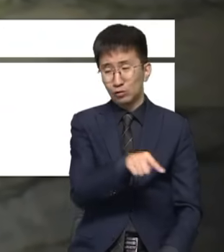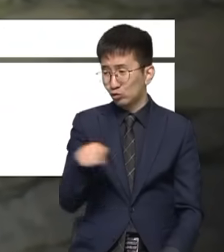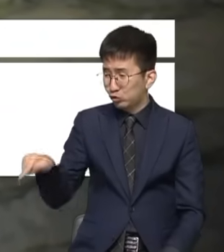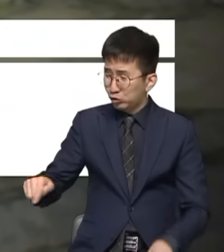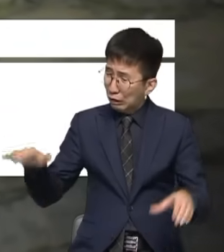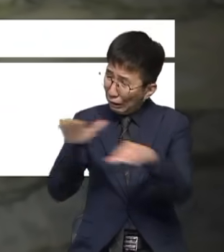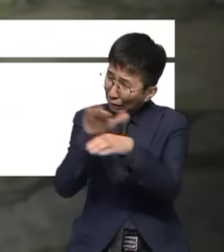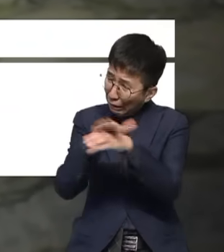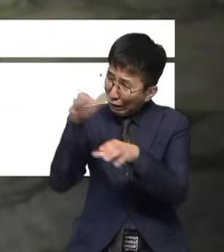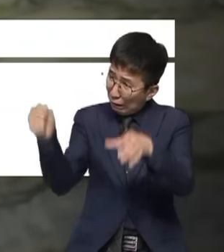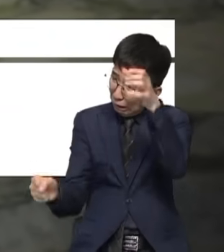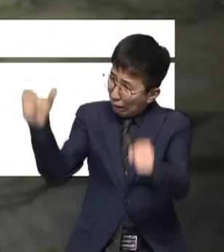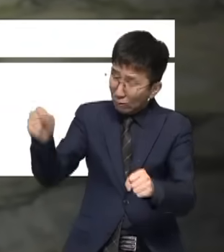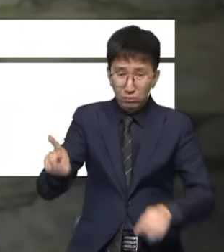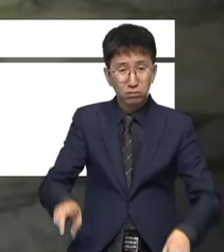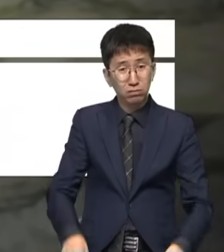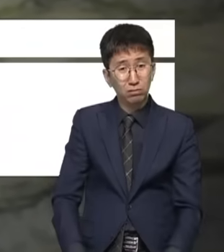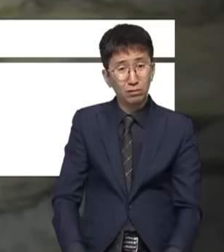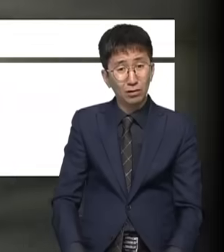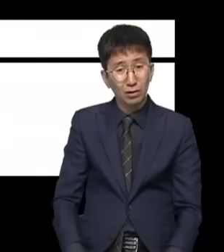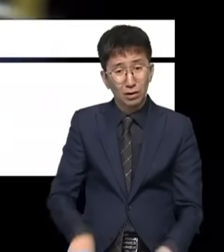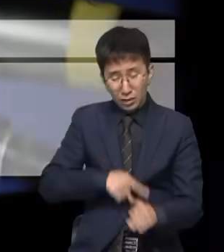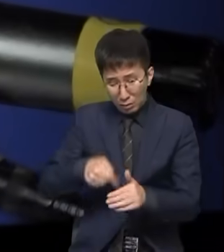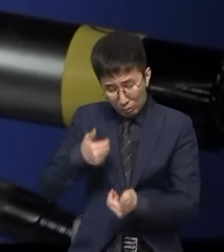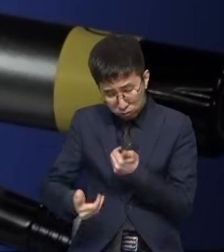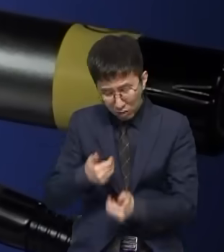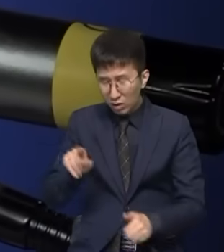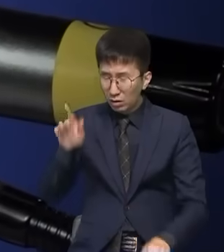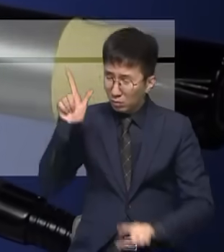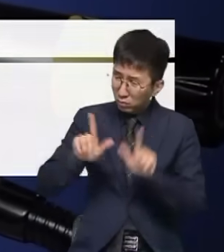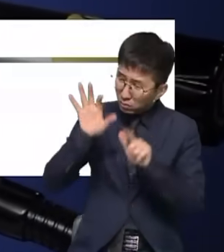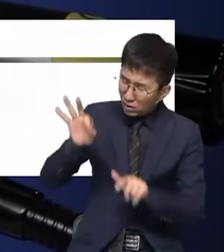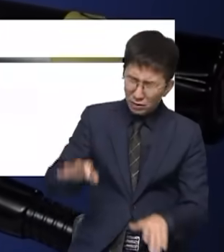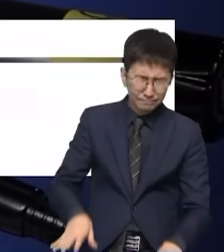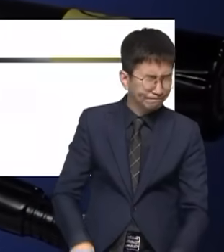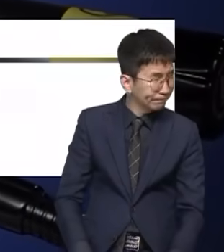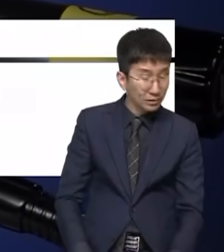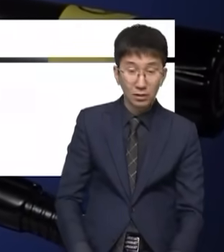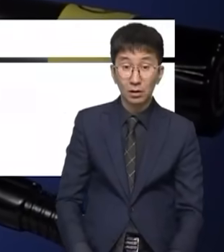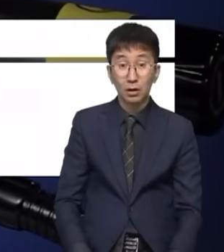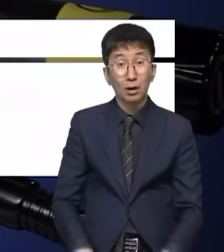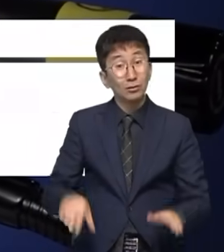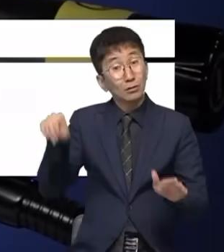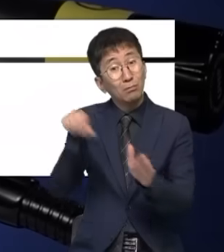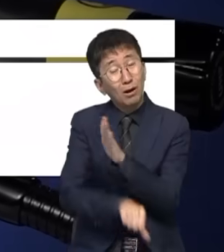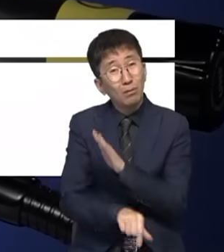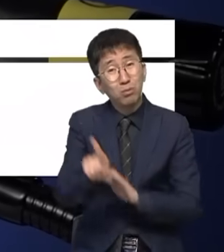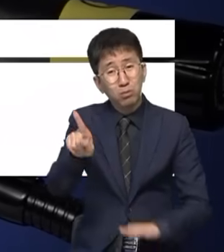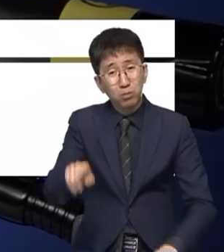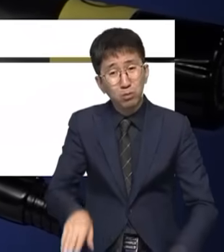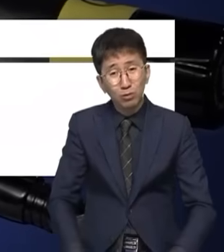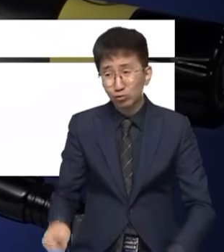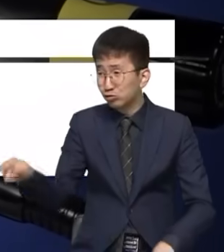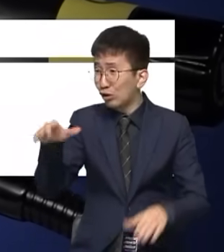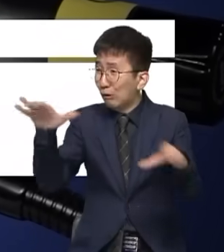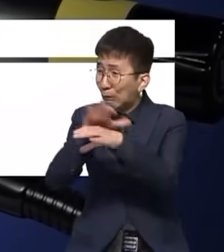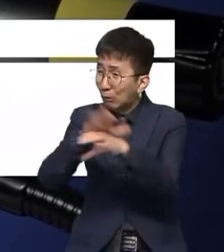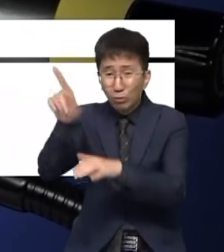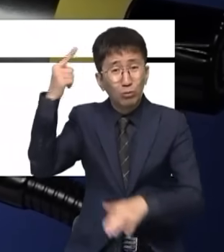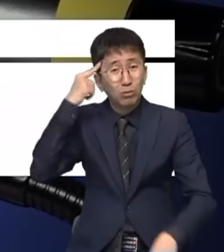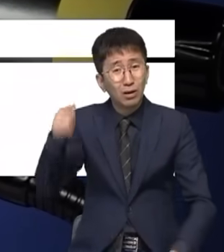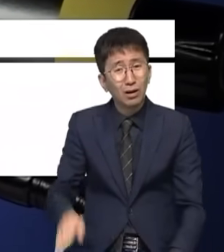괴롭습니다. 내부 총질도 저희가 견디기 힘들고. 이 초상집에서 상주들끼리 싸우면 어떡합니까?